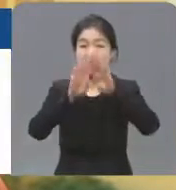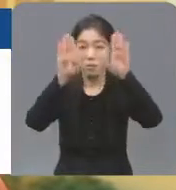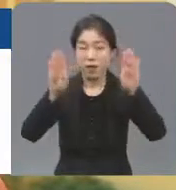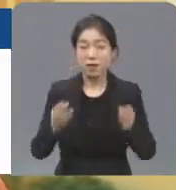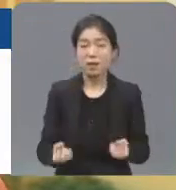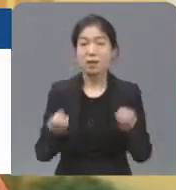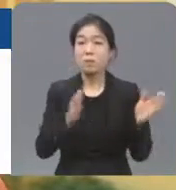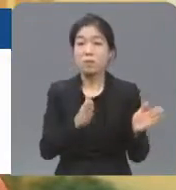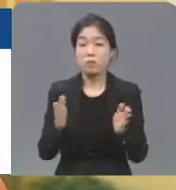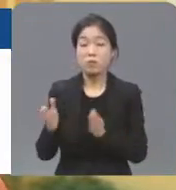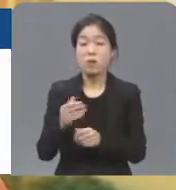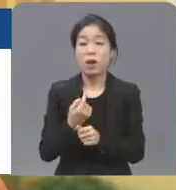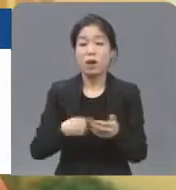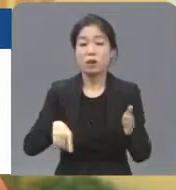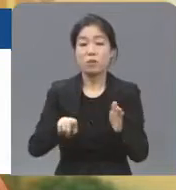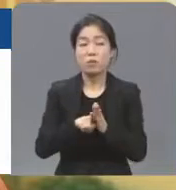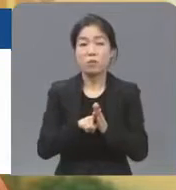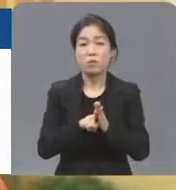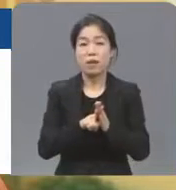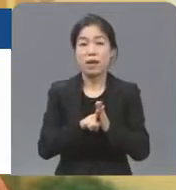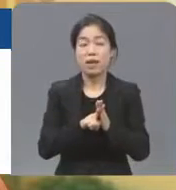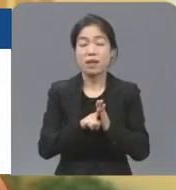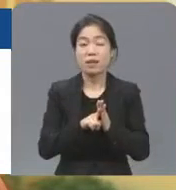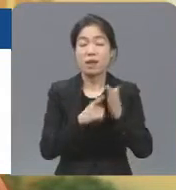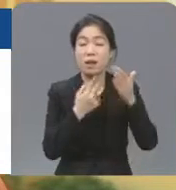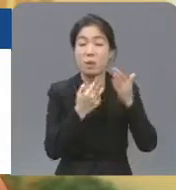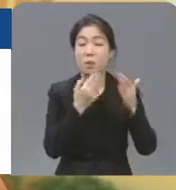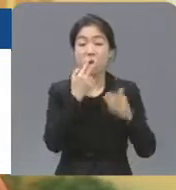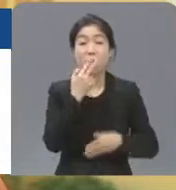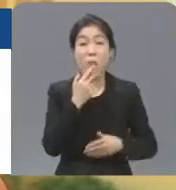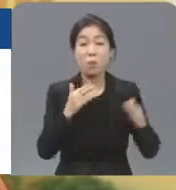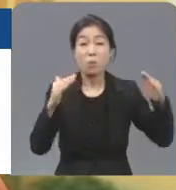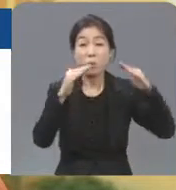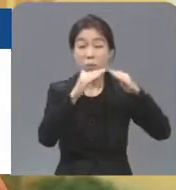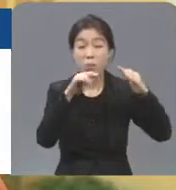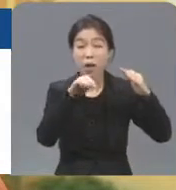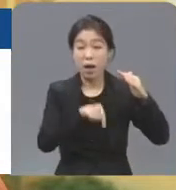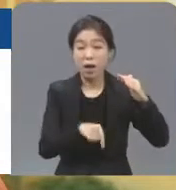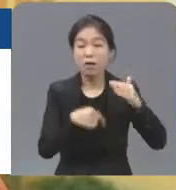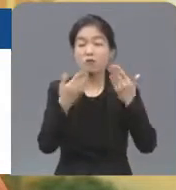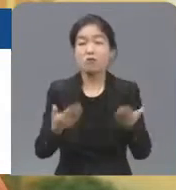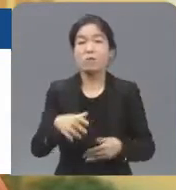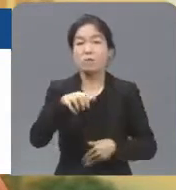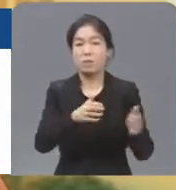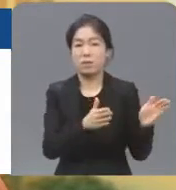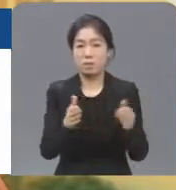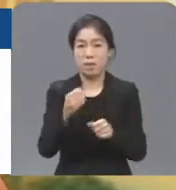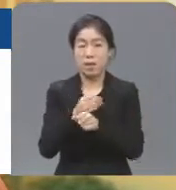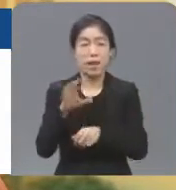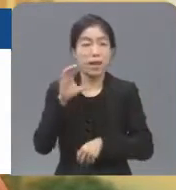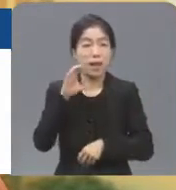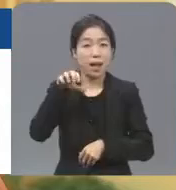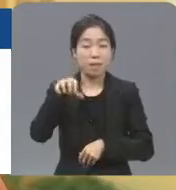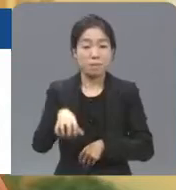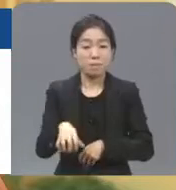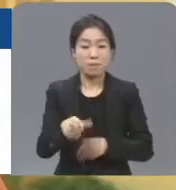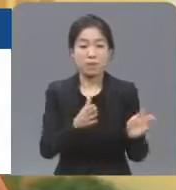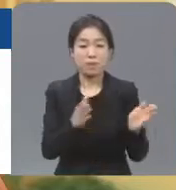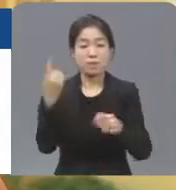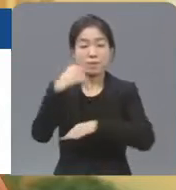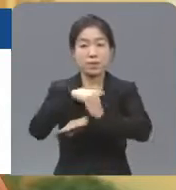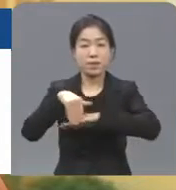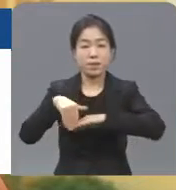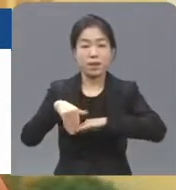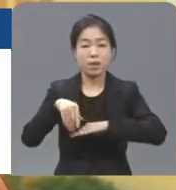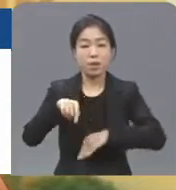해서 온실하고 연계해서 이 쉼터로 조성될 수 있는 카페테리아도 여기가 구성이 될